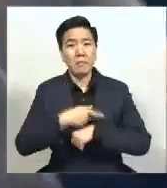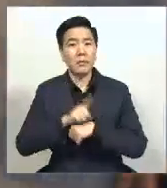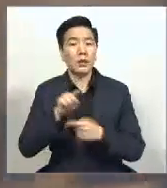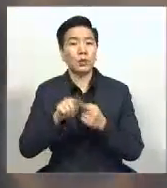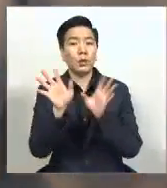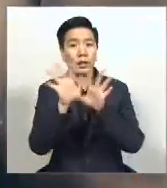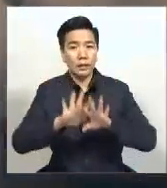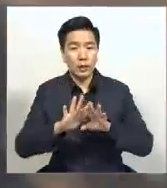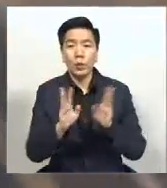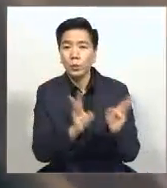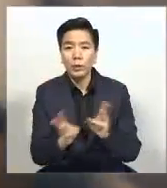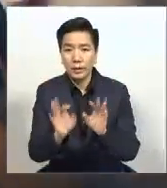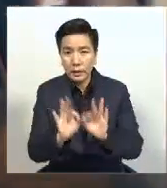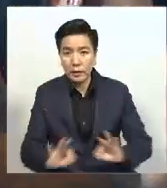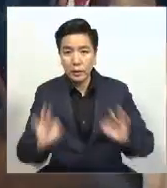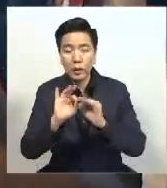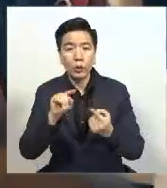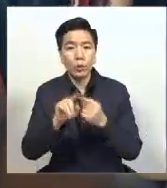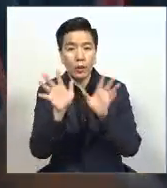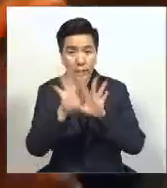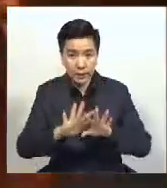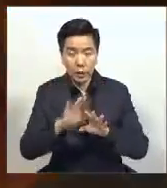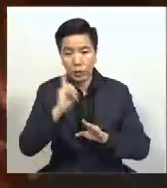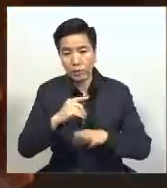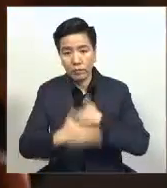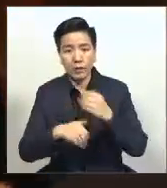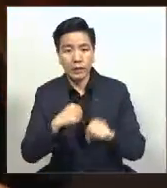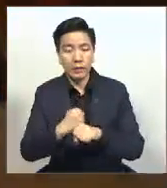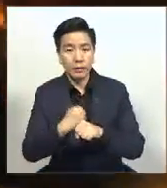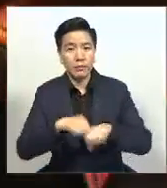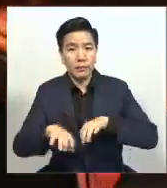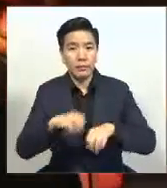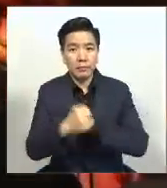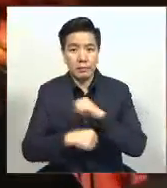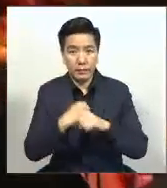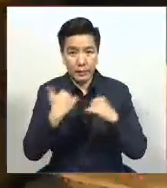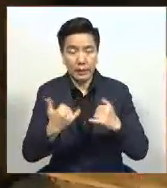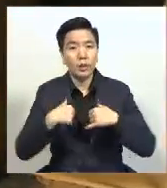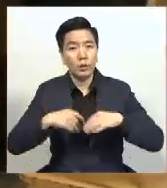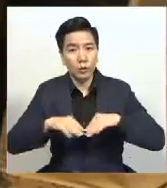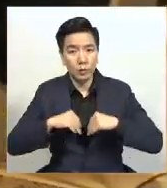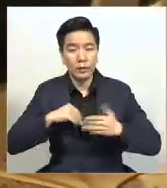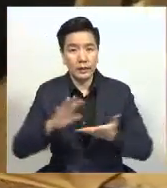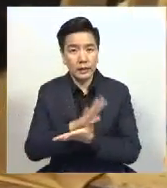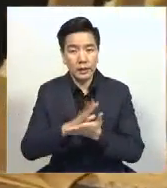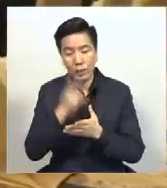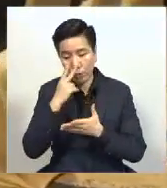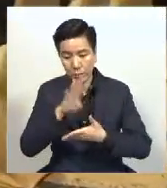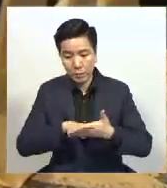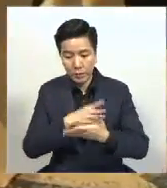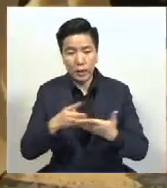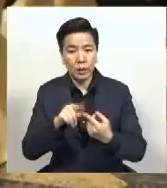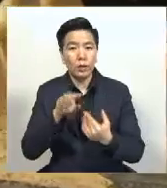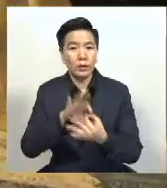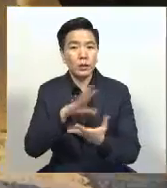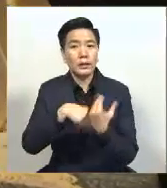ความคืบหน้ามาตรการสำคัญของอาเซียนที่จะต้องดำเนินการในปีนี้และให้ความเห็นชอบเอกสารทบทวนแผนงานประชาคม